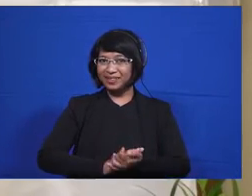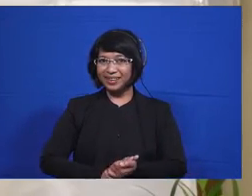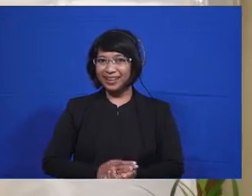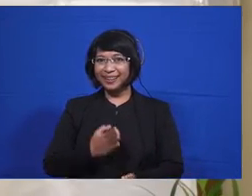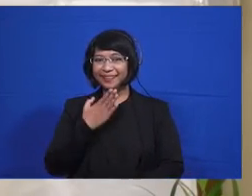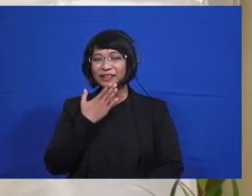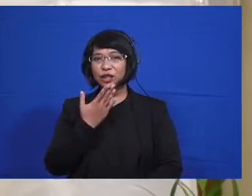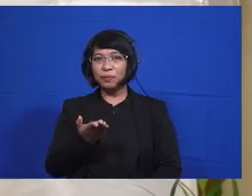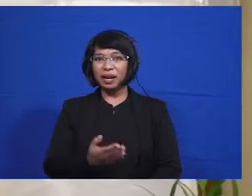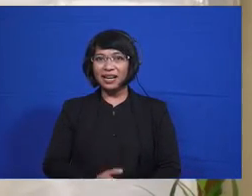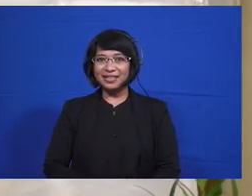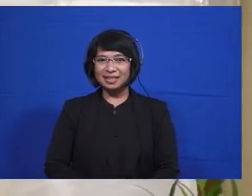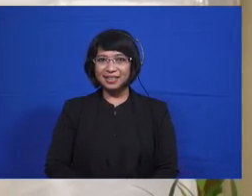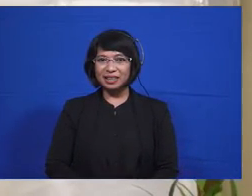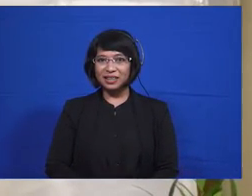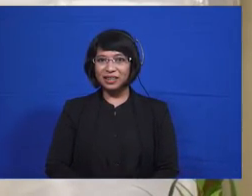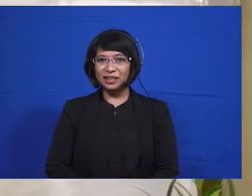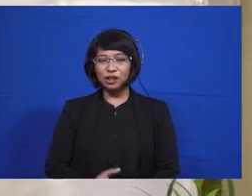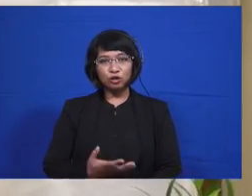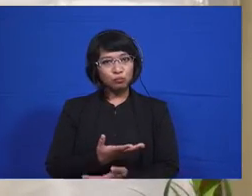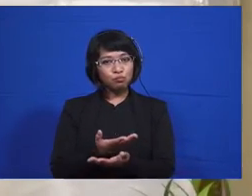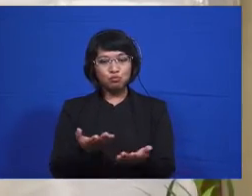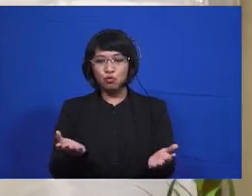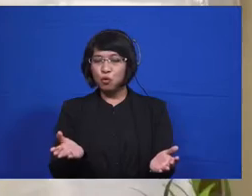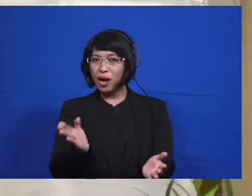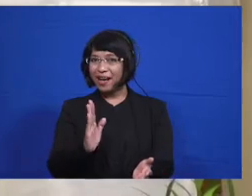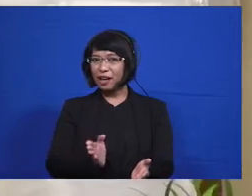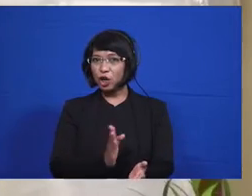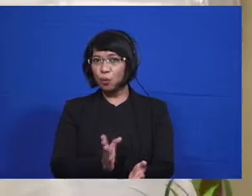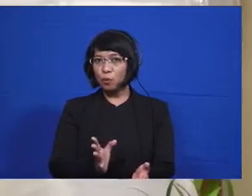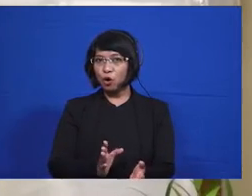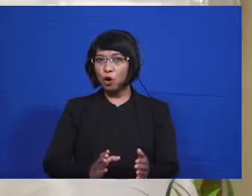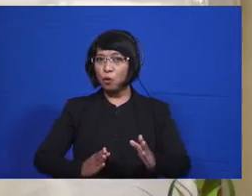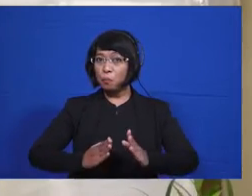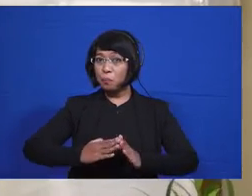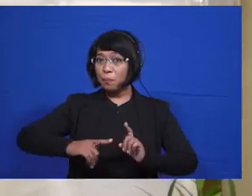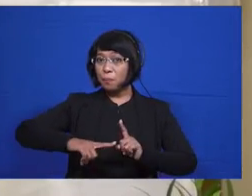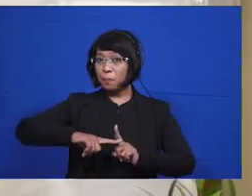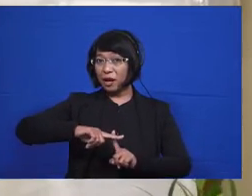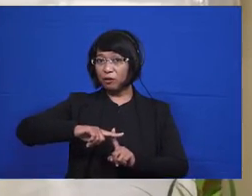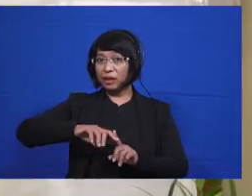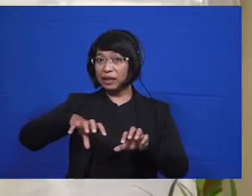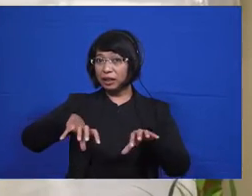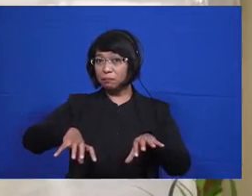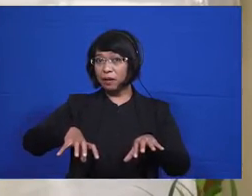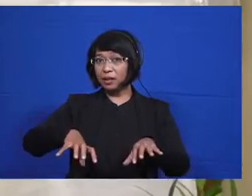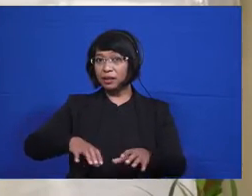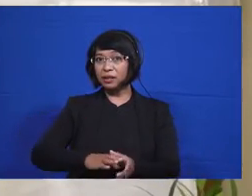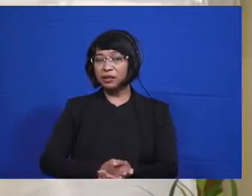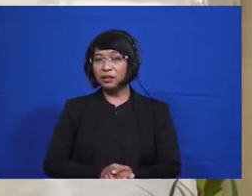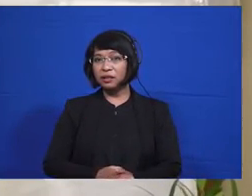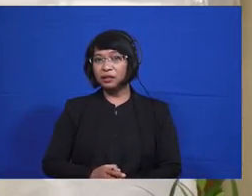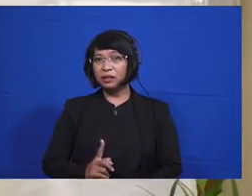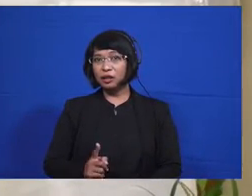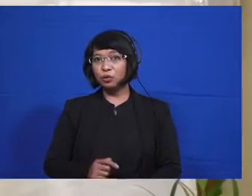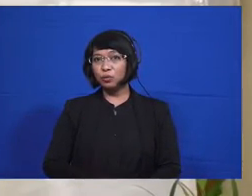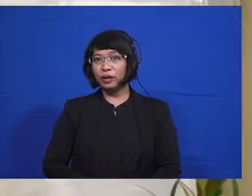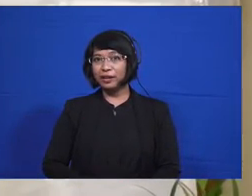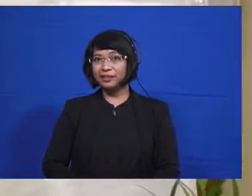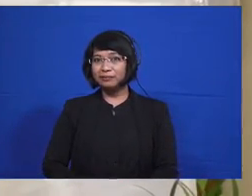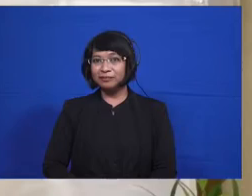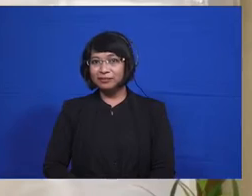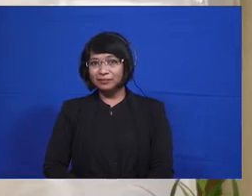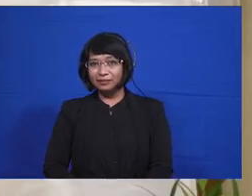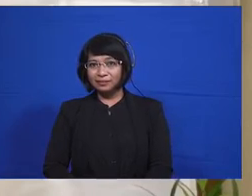Terima kasih kepada para Romo Paroki, tempat karya di mana kedua Neumis ini pernah